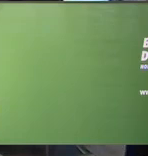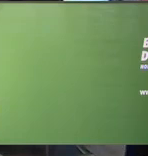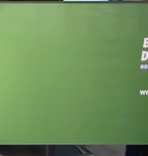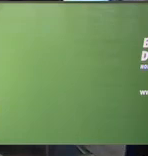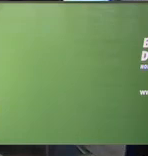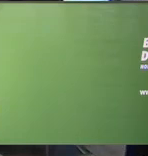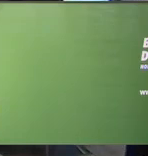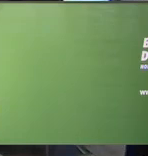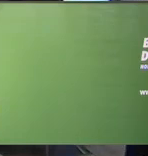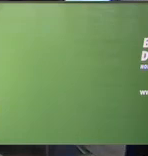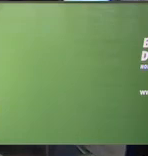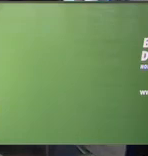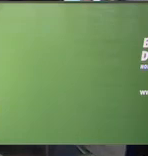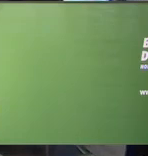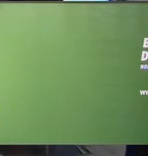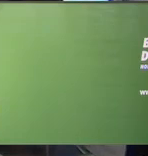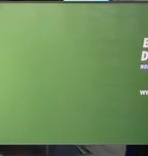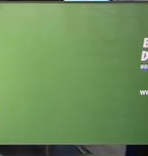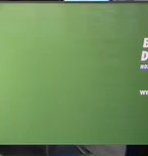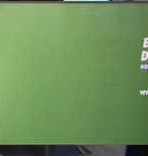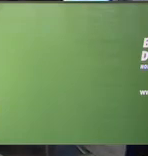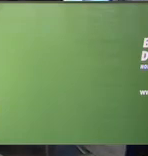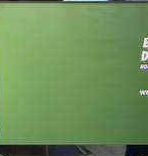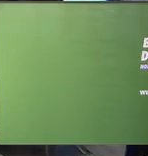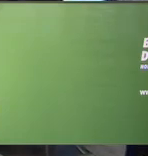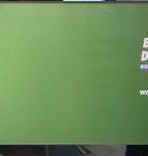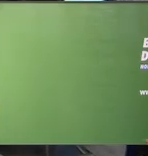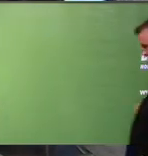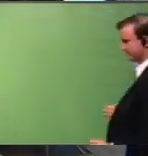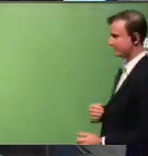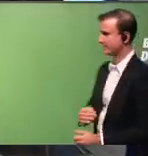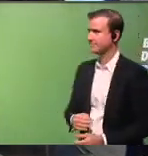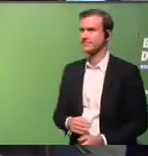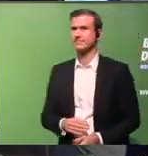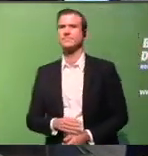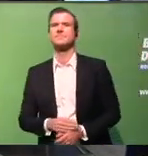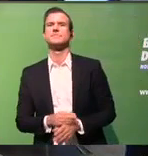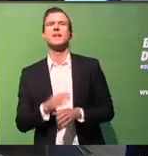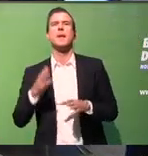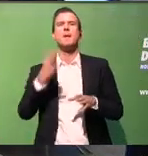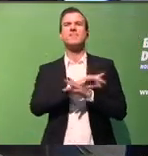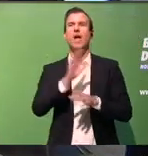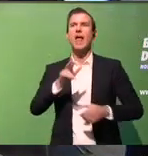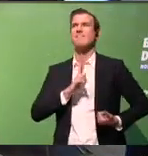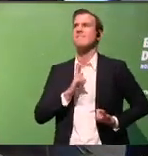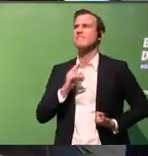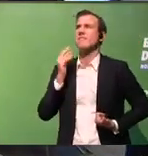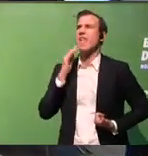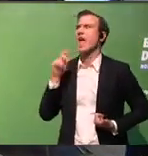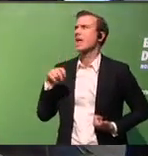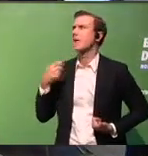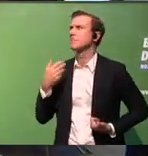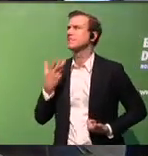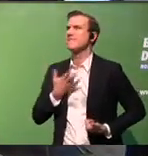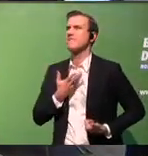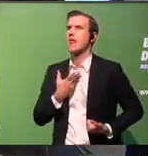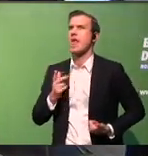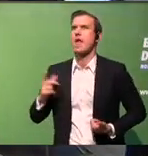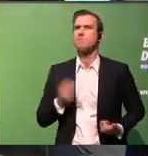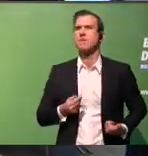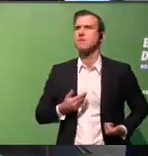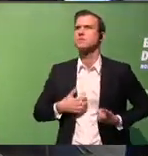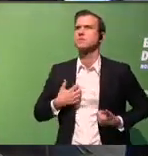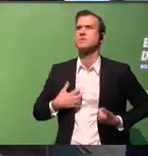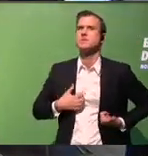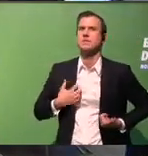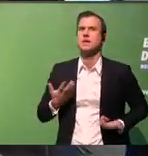So, und bevor alle mit der Tasche in der Hand hier jetzt auf das Endergebnis hoffentlich, dass wir dann eins haben, warten,